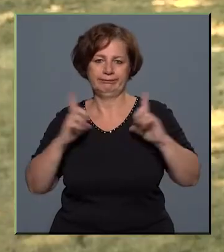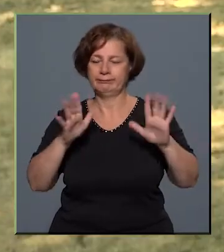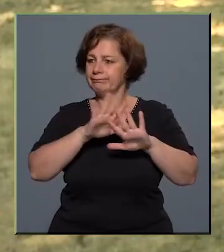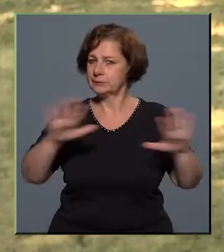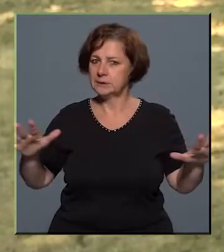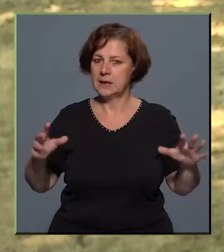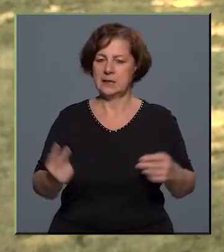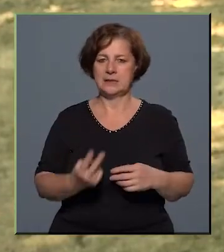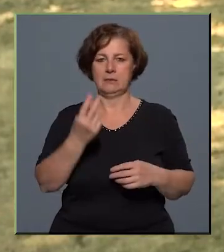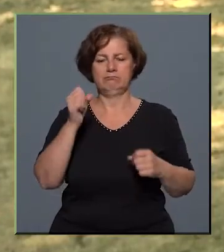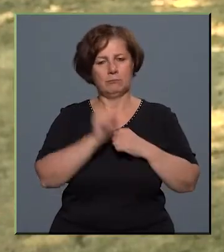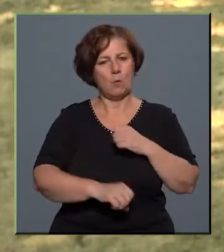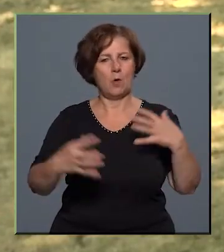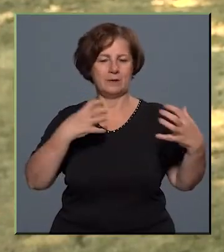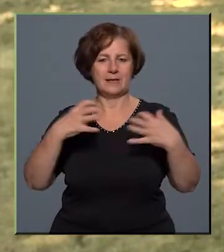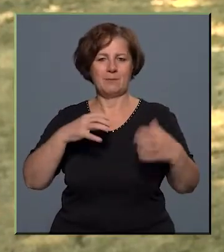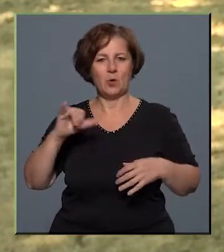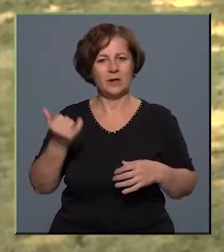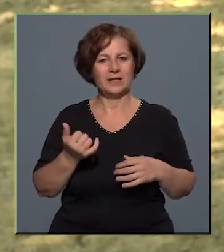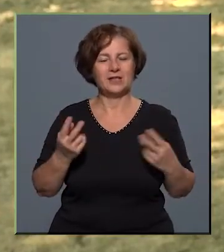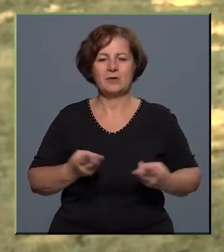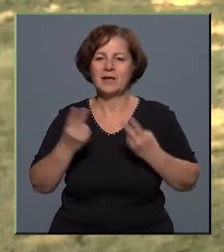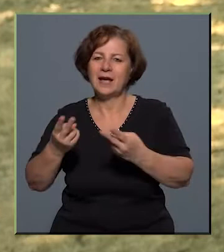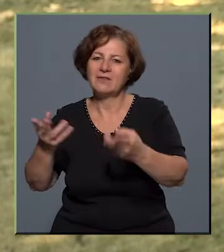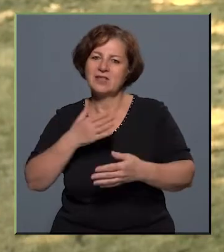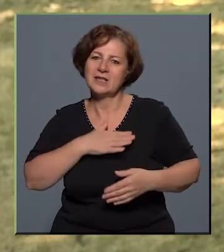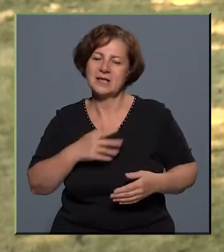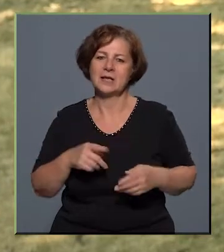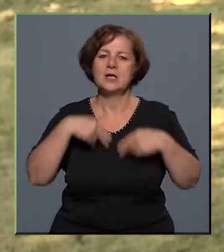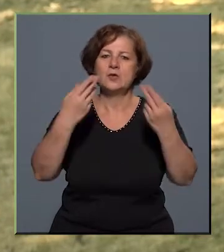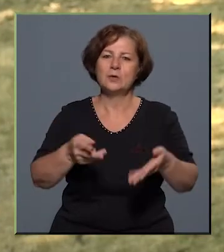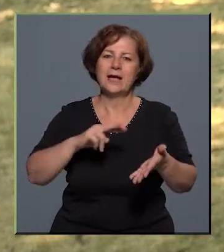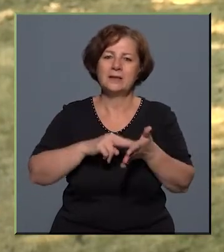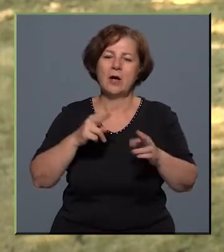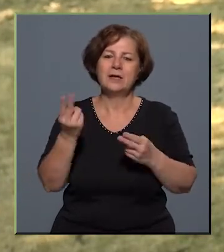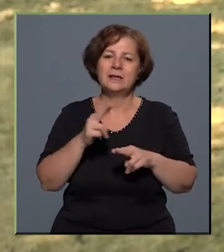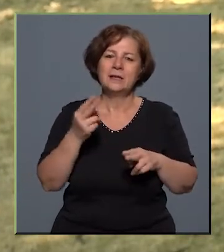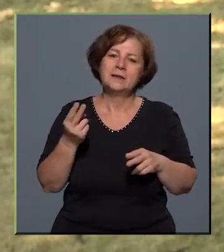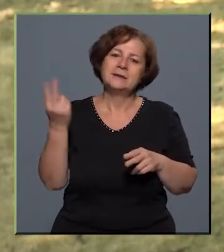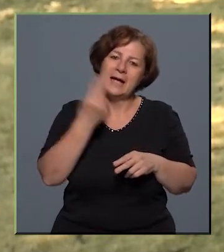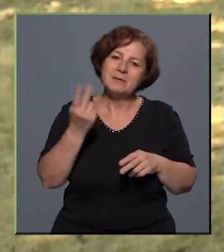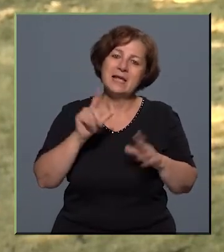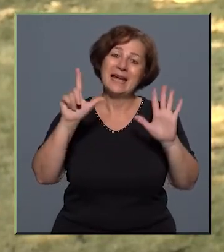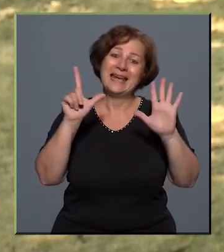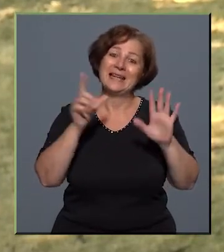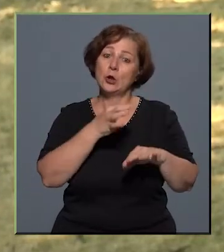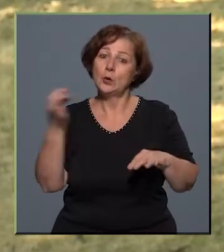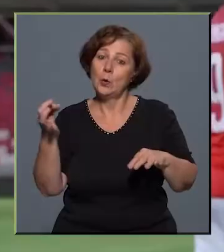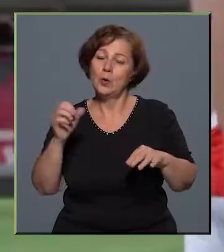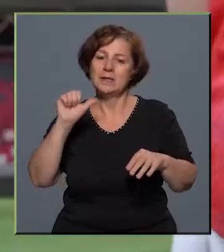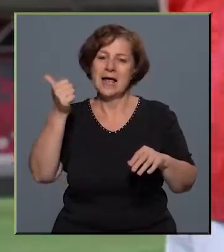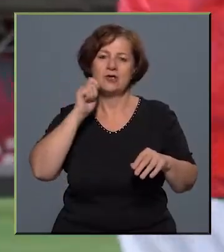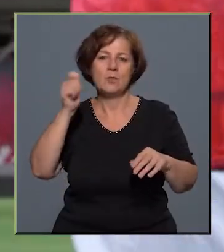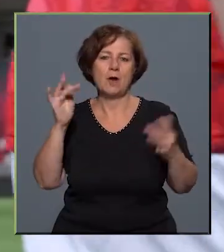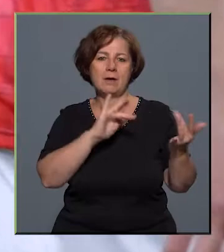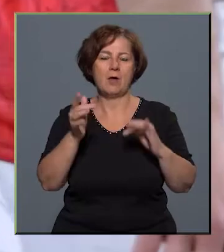komoly fellépünk is, amivel szeretnénk kedveskedni mindenki látogatónak, és utána természetesen 7 órától az első magyar mérkőzés, ahogy ezt a VB-n kell.